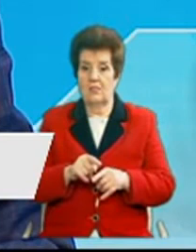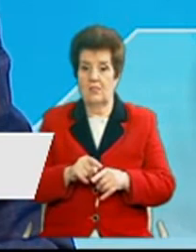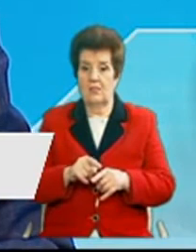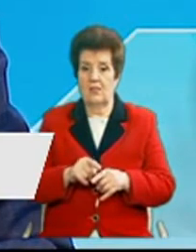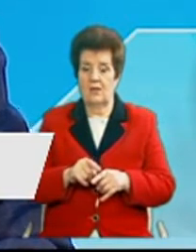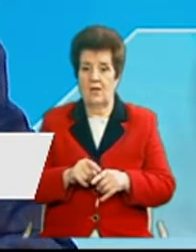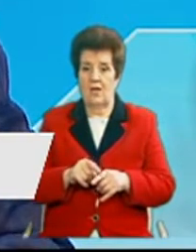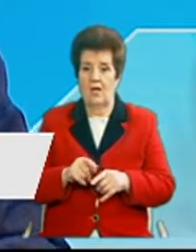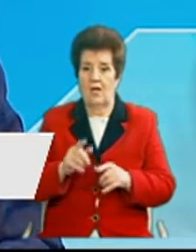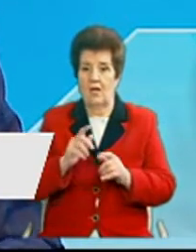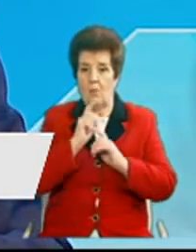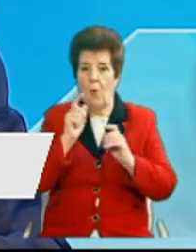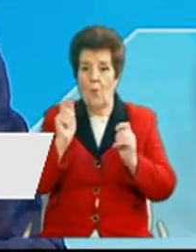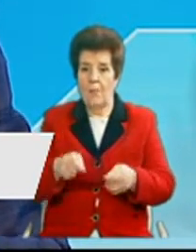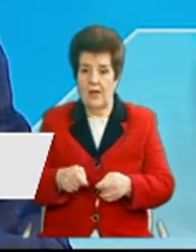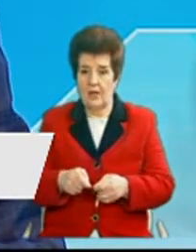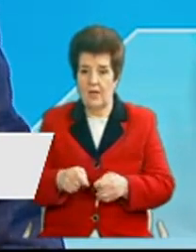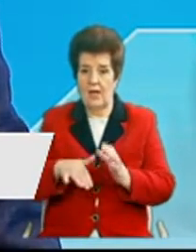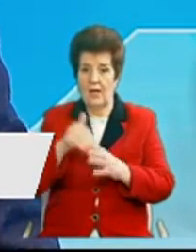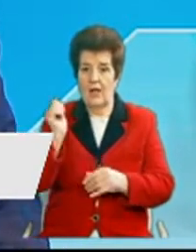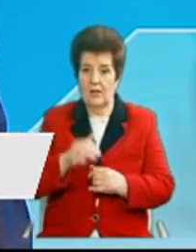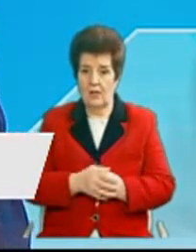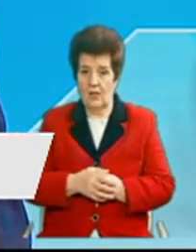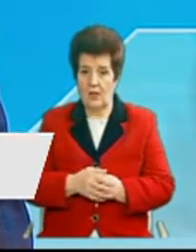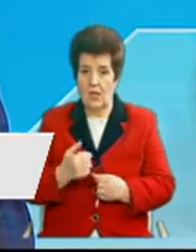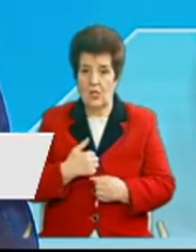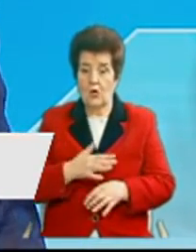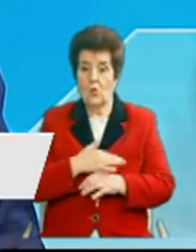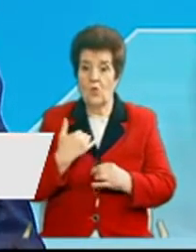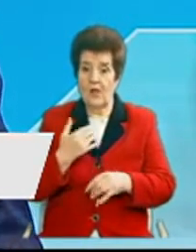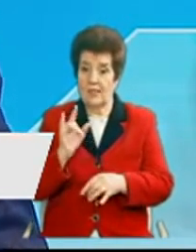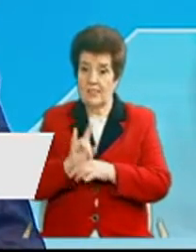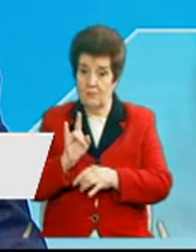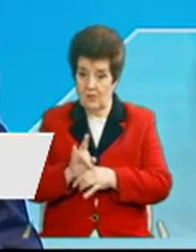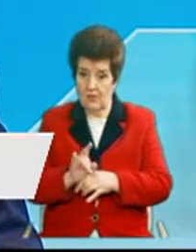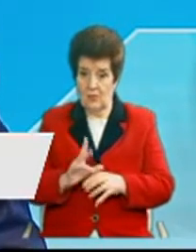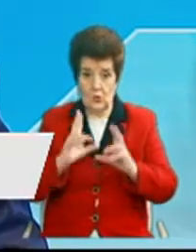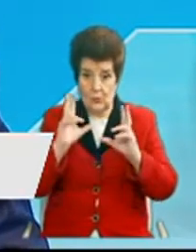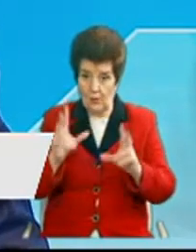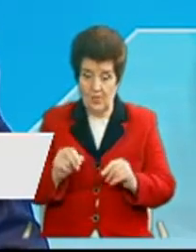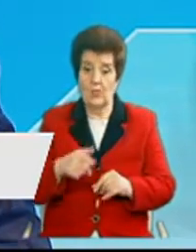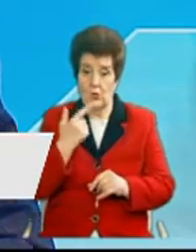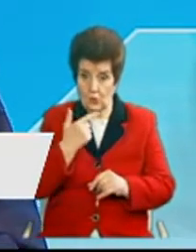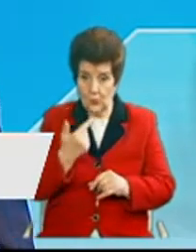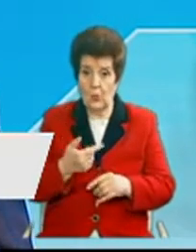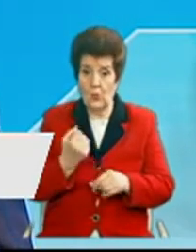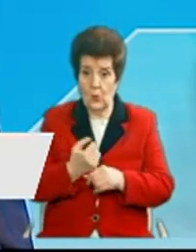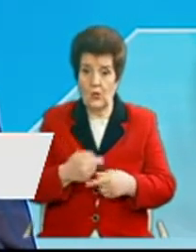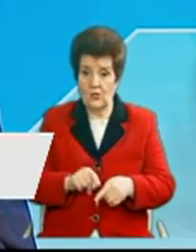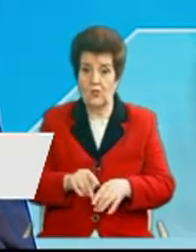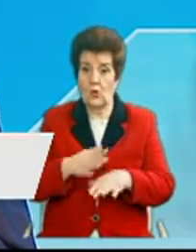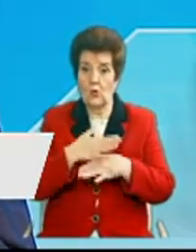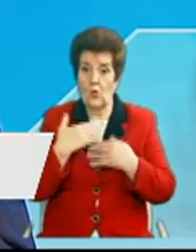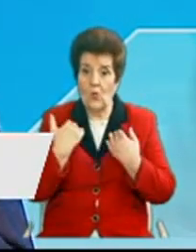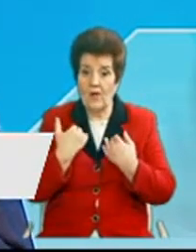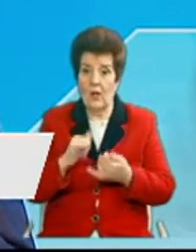pomenii electorale, dar eu fiind la întâlniri le spun, eu nu vreau să vă mint și nu vreau să vă promit, le spun lucrurile acestea, fiindcă nu vreau să